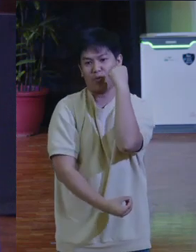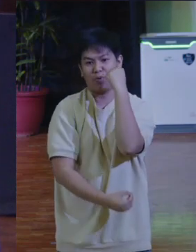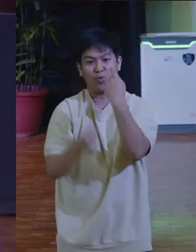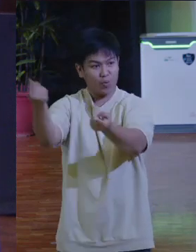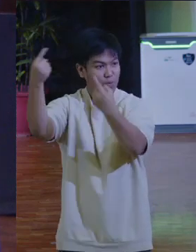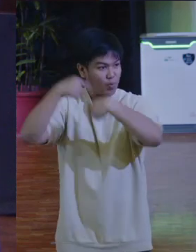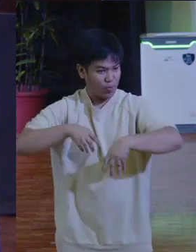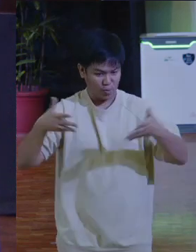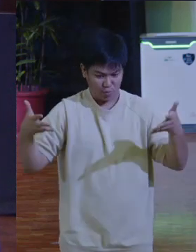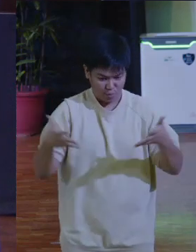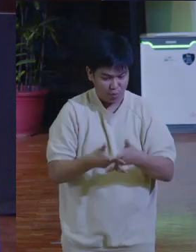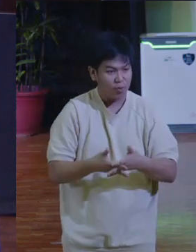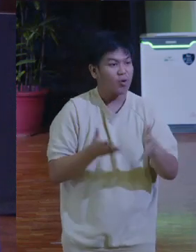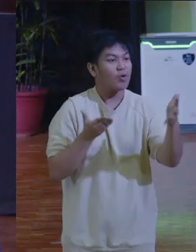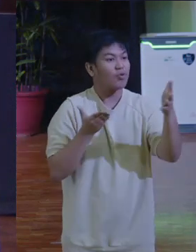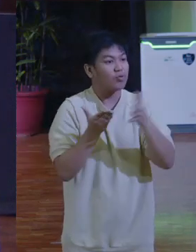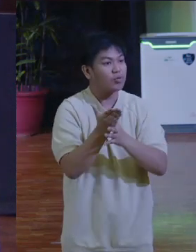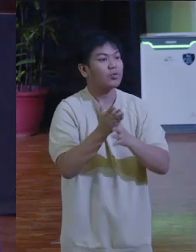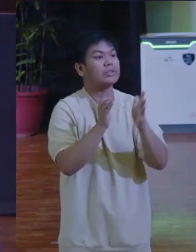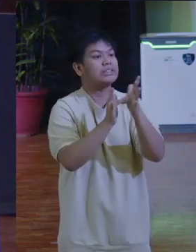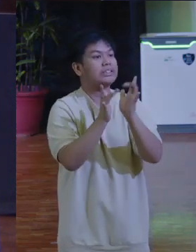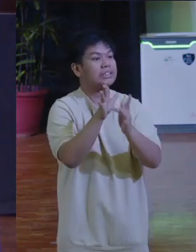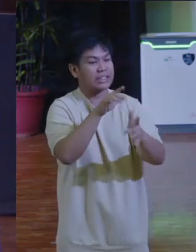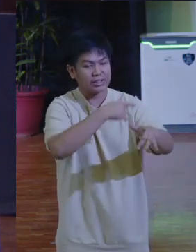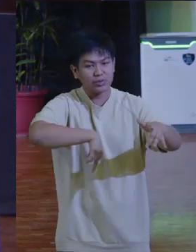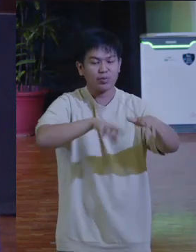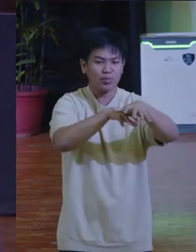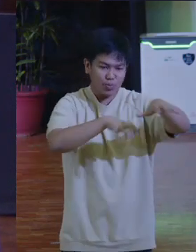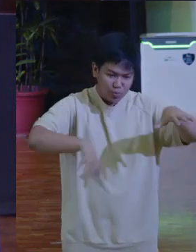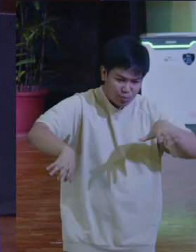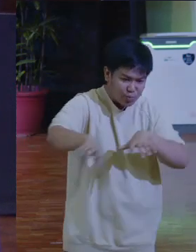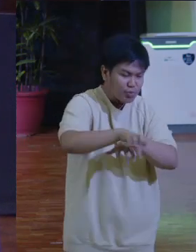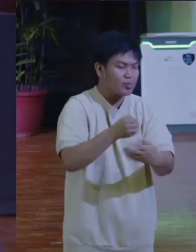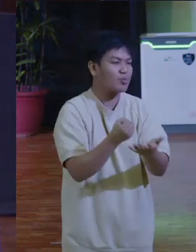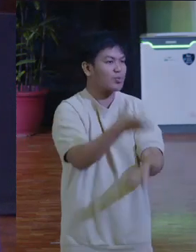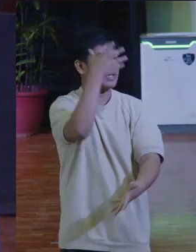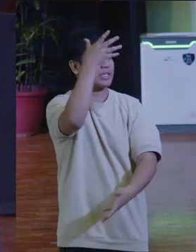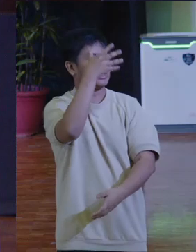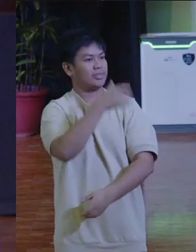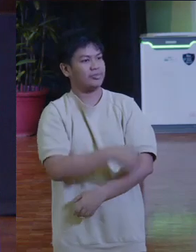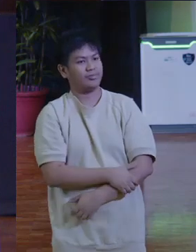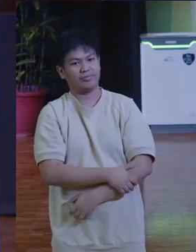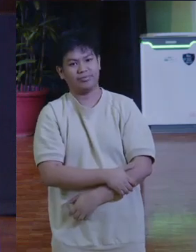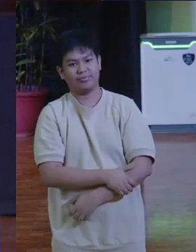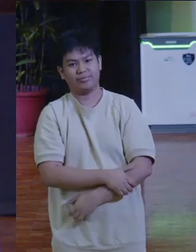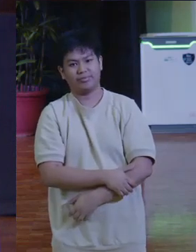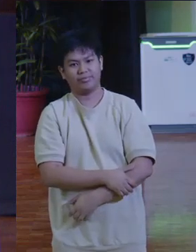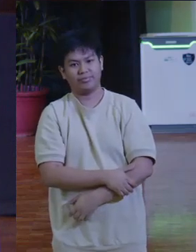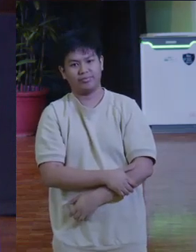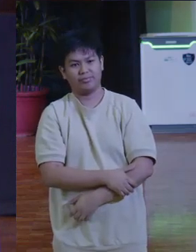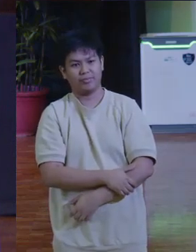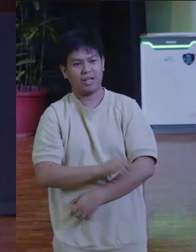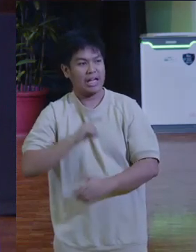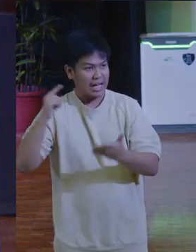by His poverty, might become rich. Yan po ang good news to the poor. Yan po ang good news sa lahat